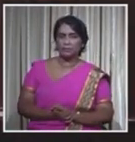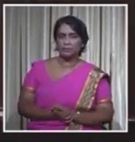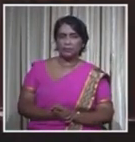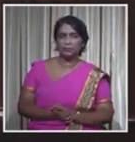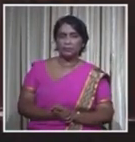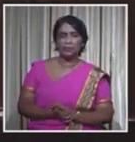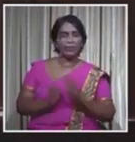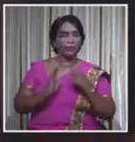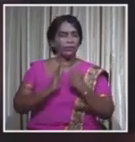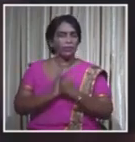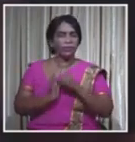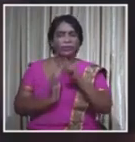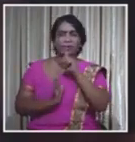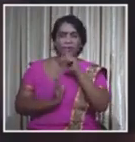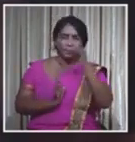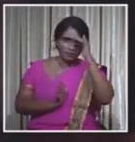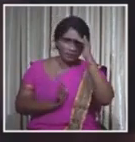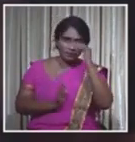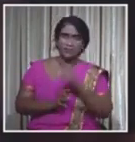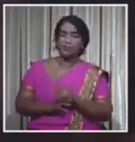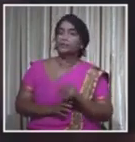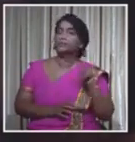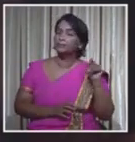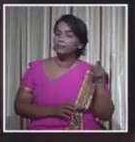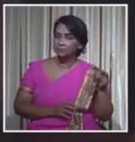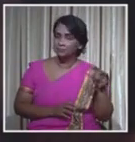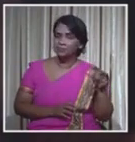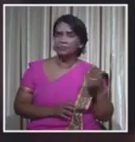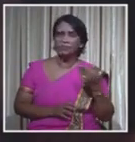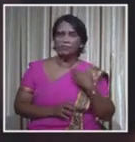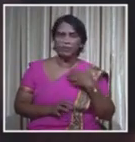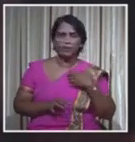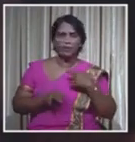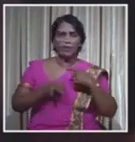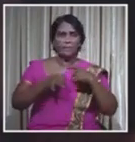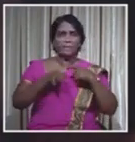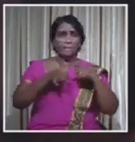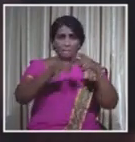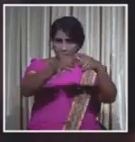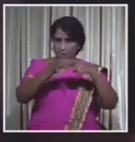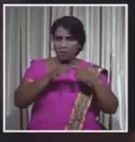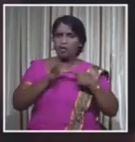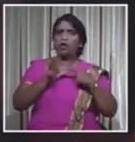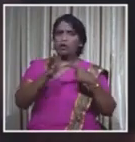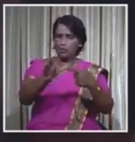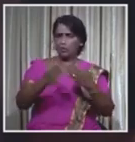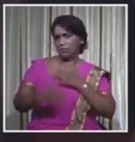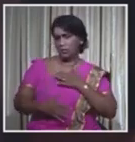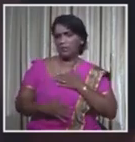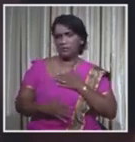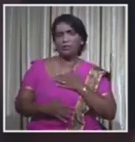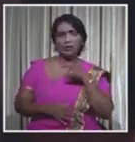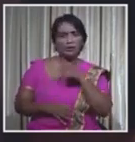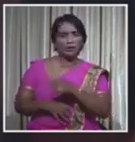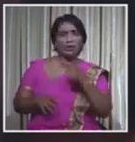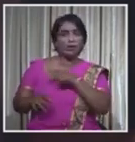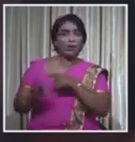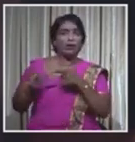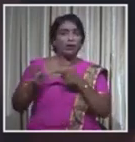අරු කථානායකතුමනි, මේ මමනේ ප්‍රශ්නේ පිළිතුර දෙන්නේ. ගරු කථානායකතුමනි, මේ